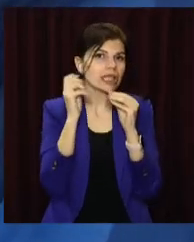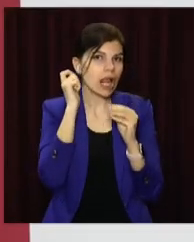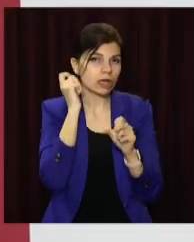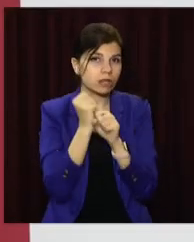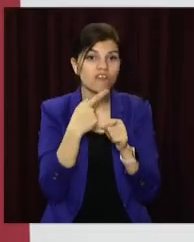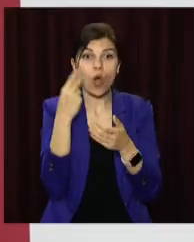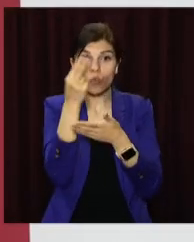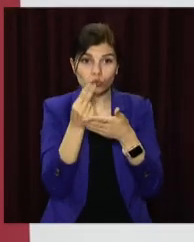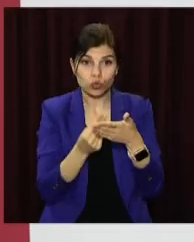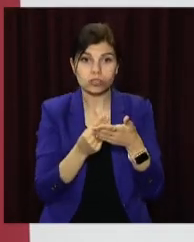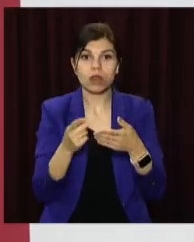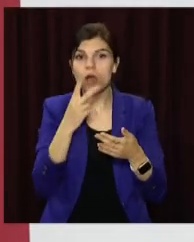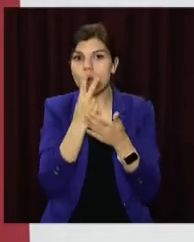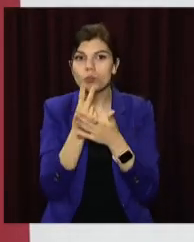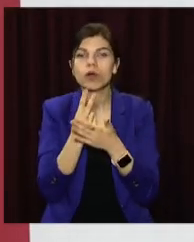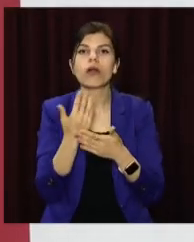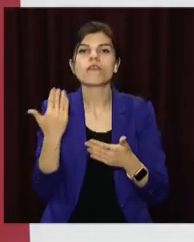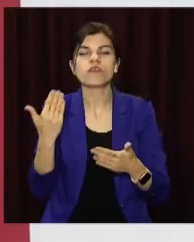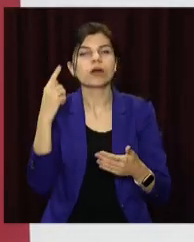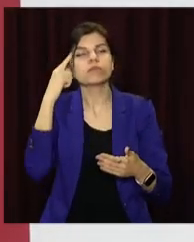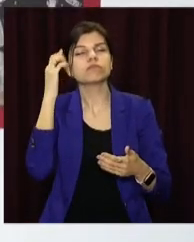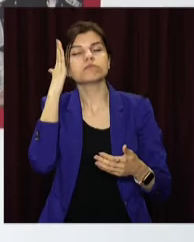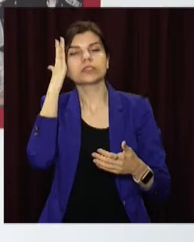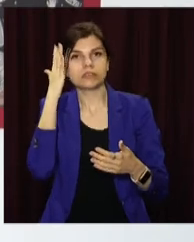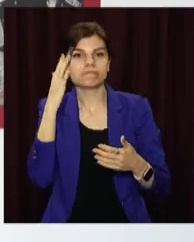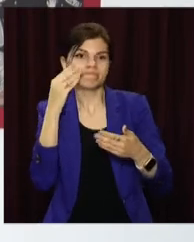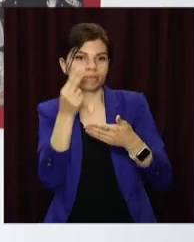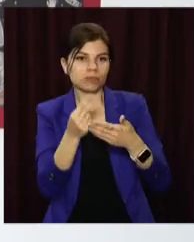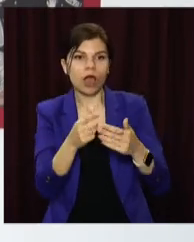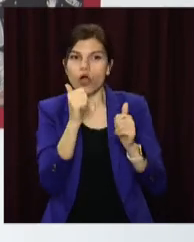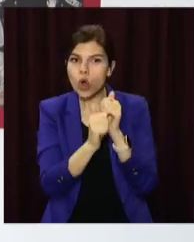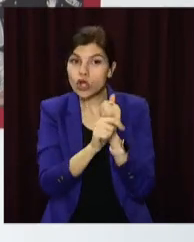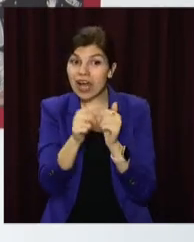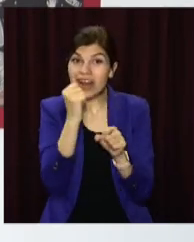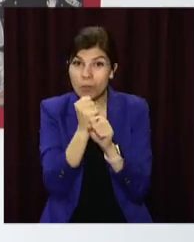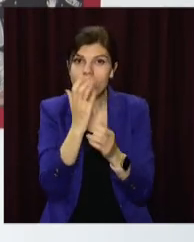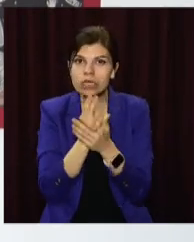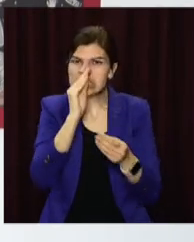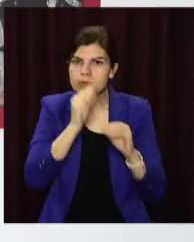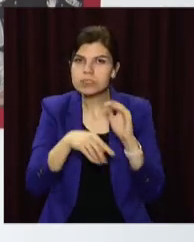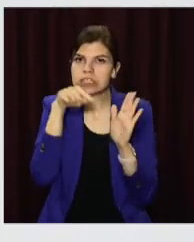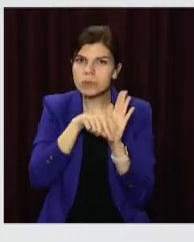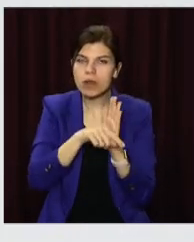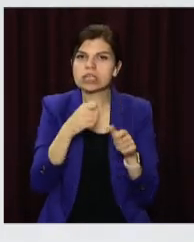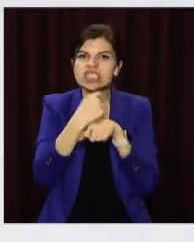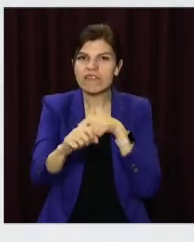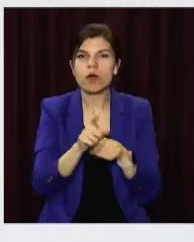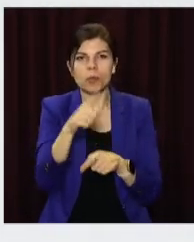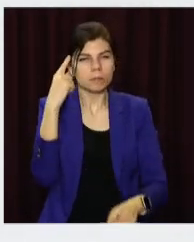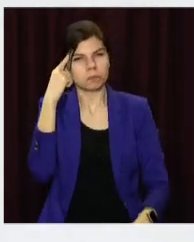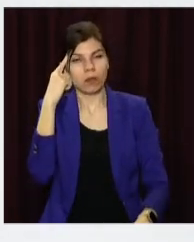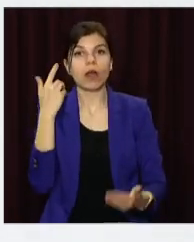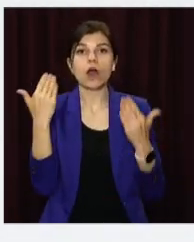Художник каже, ця виставка – відображення мистецтва думки. Кожна робота має прихований сенс і змушує замислитись. Виставка триватиме